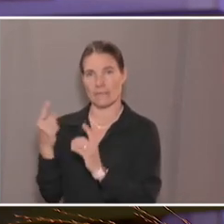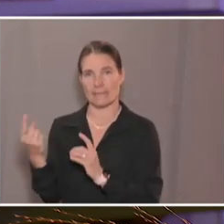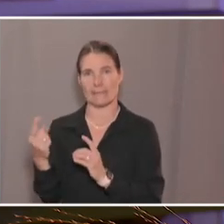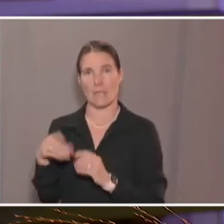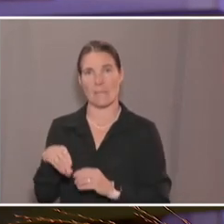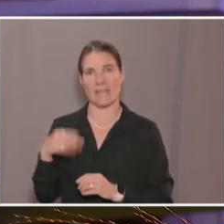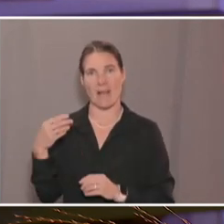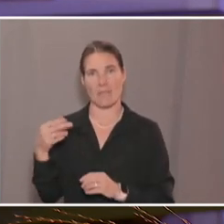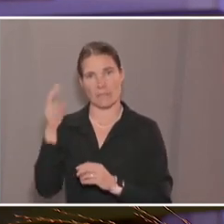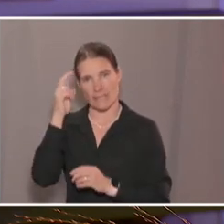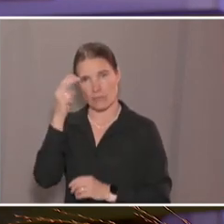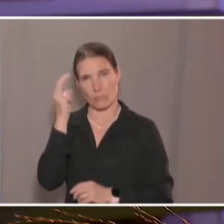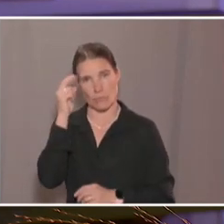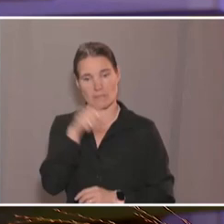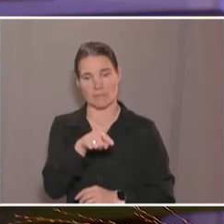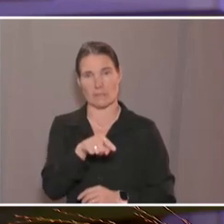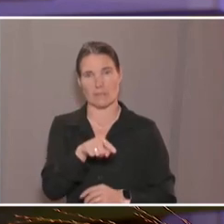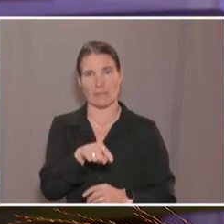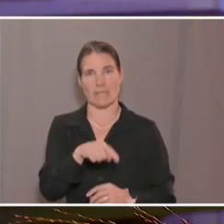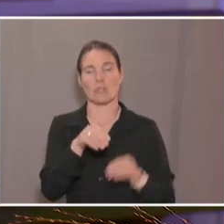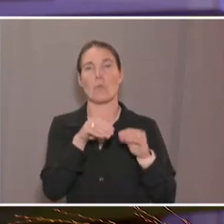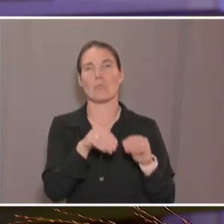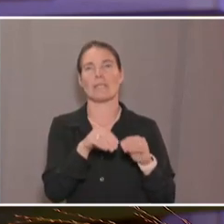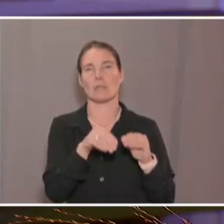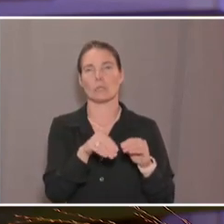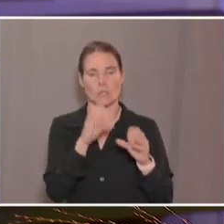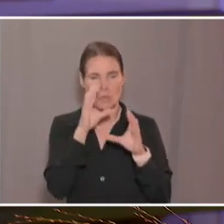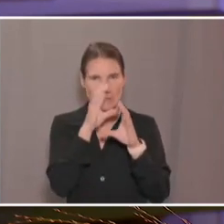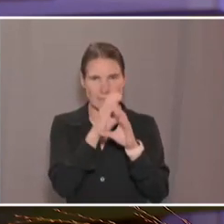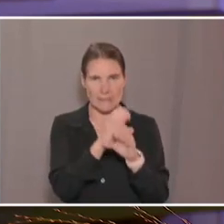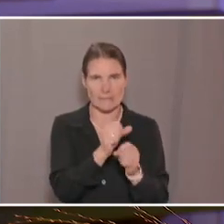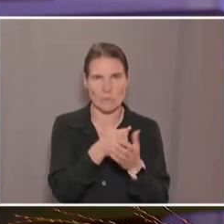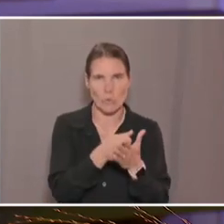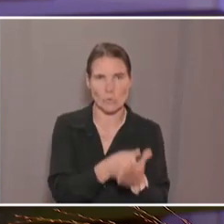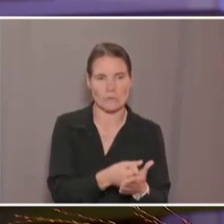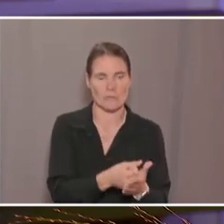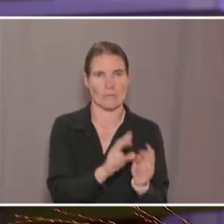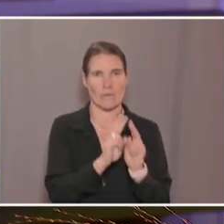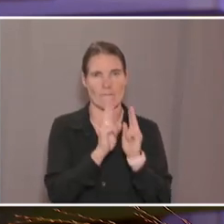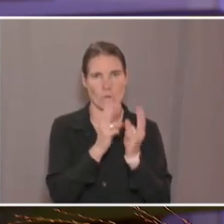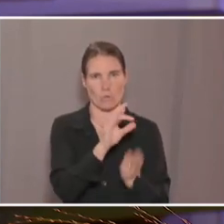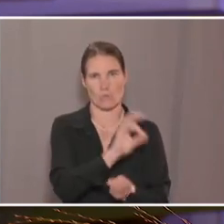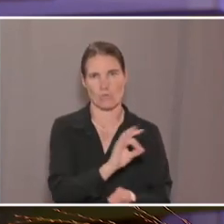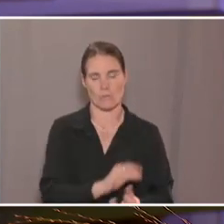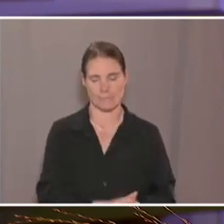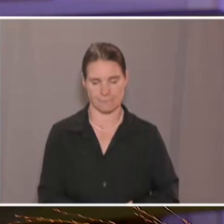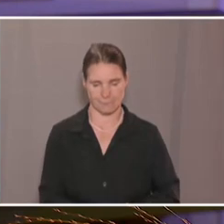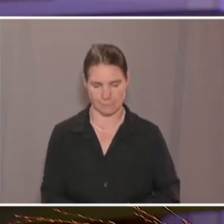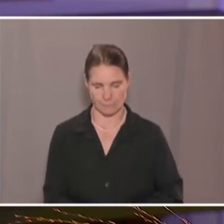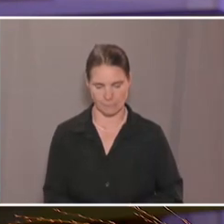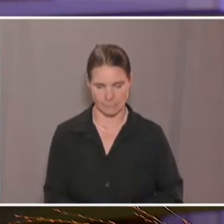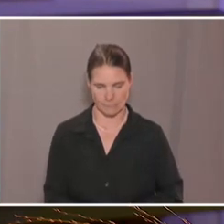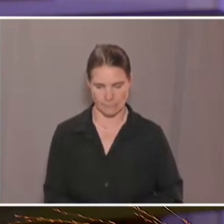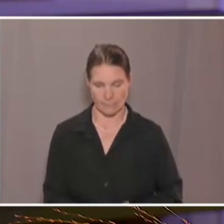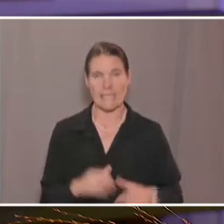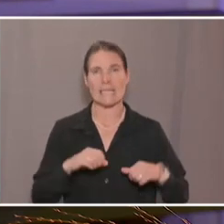der PH Flensburg forderte dagegen eine pädagogische Konzentration auf die Volksschule. Zitat: Die